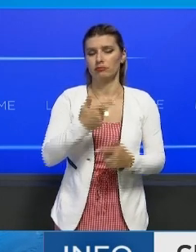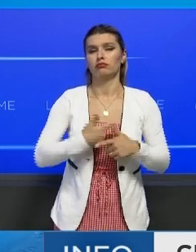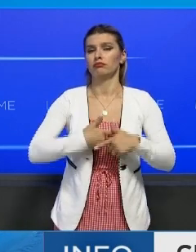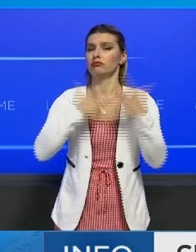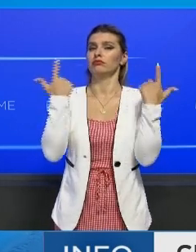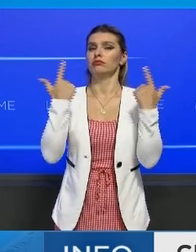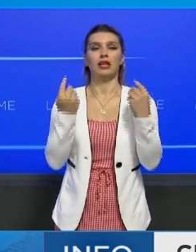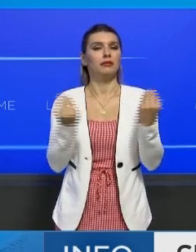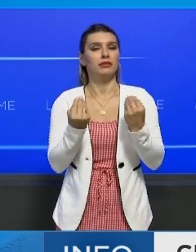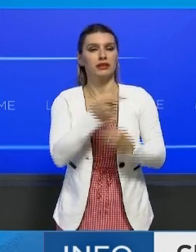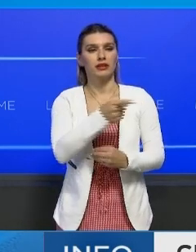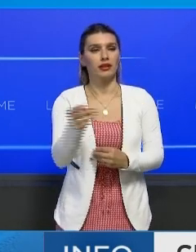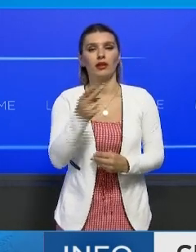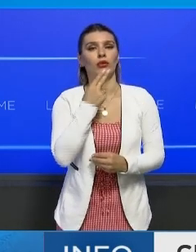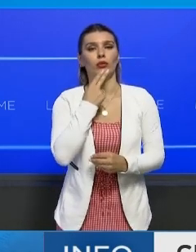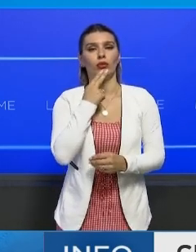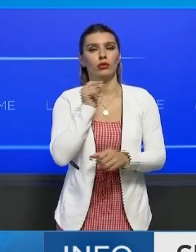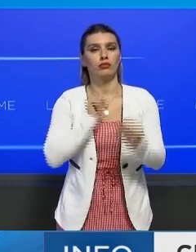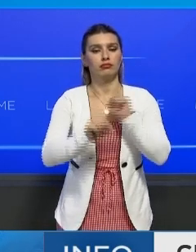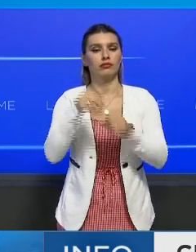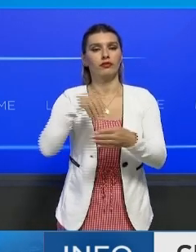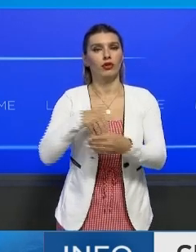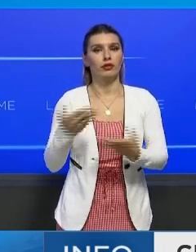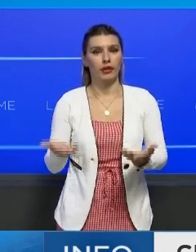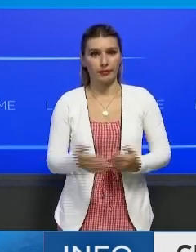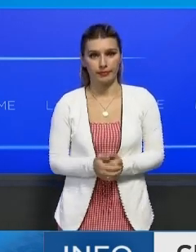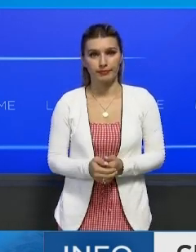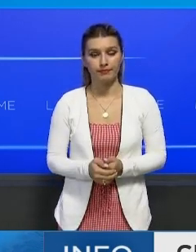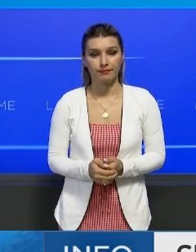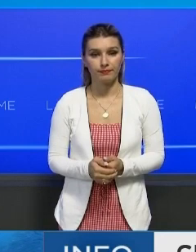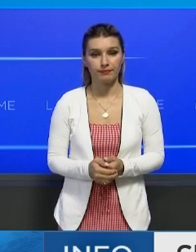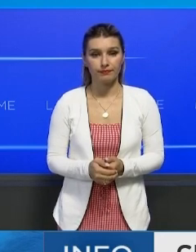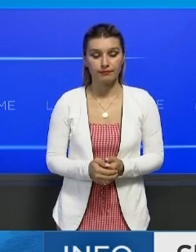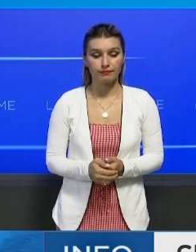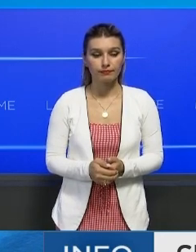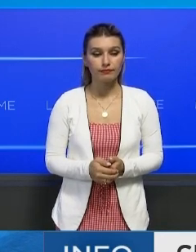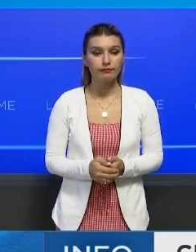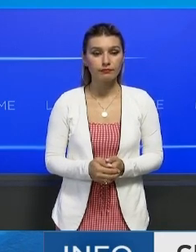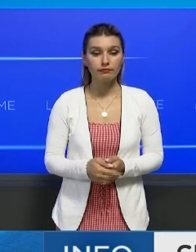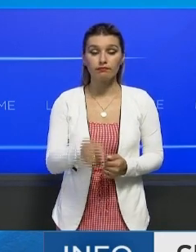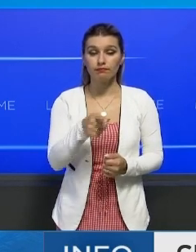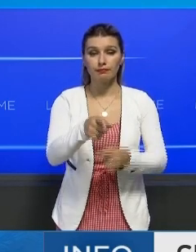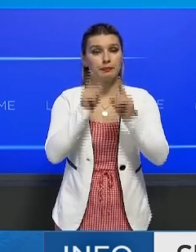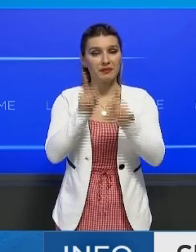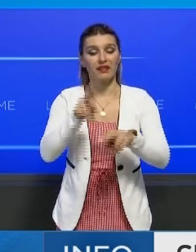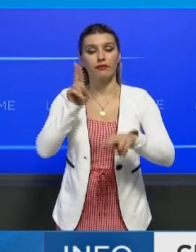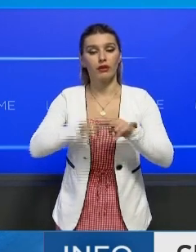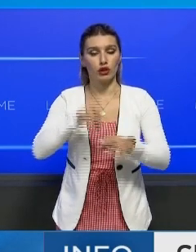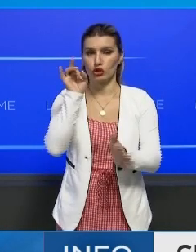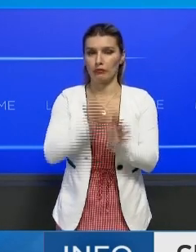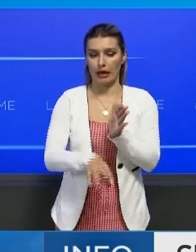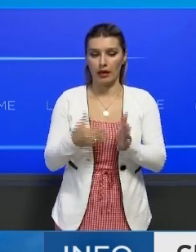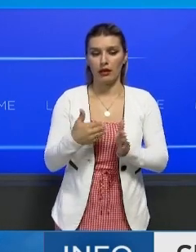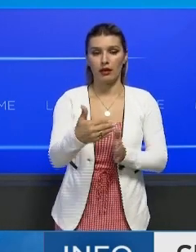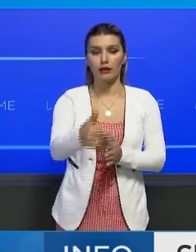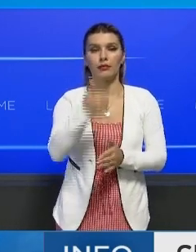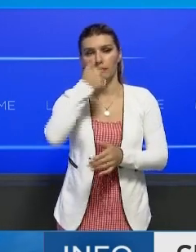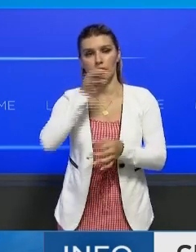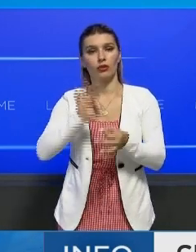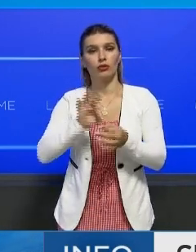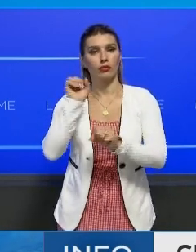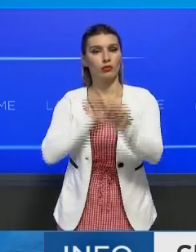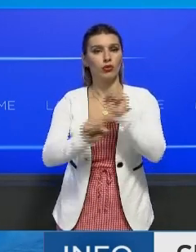mirë pse vetëvendosja është kundër këtij projekti ligji. Kjo çështje duhet ta merr një verdikt sa më shpejt në mbrojtje të qytetarit